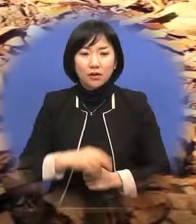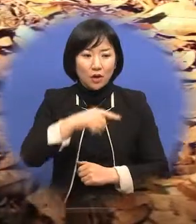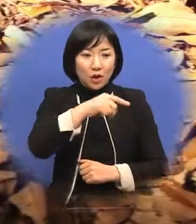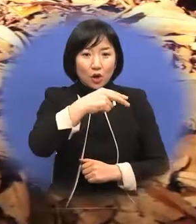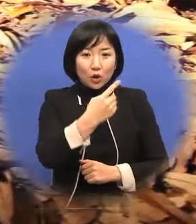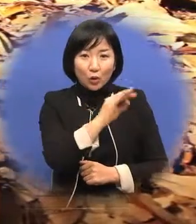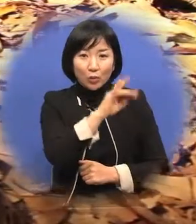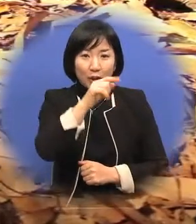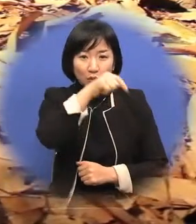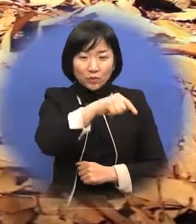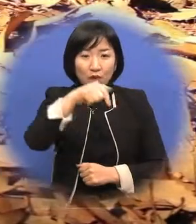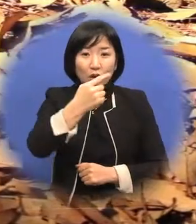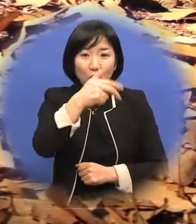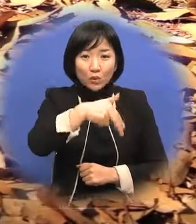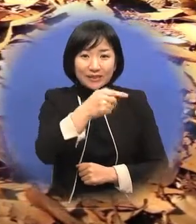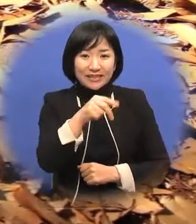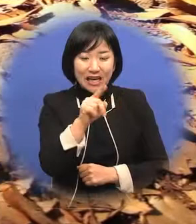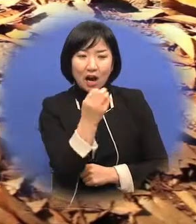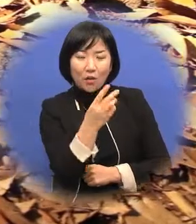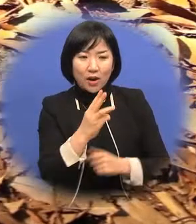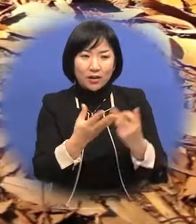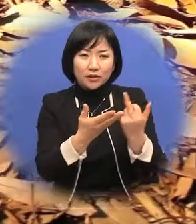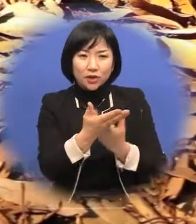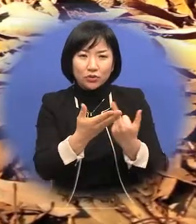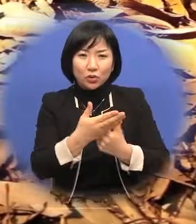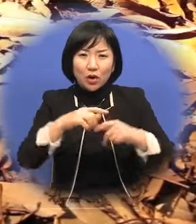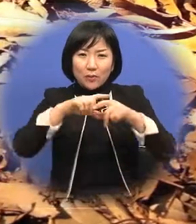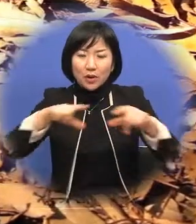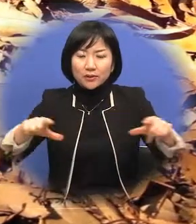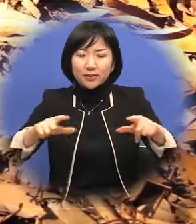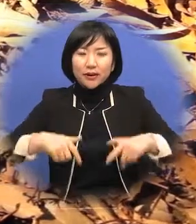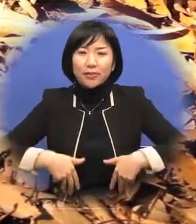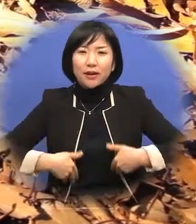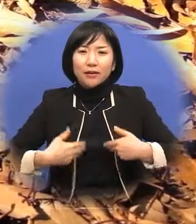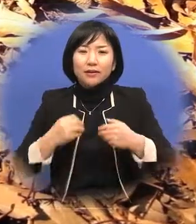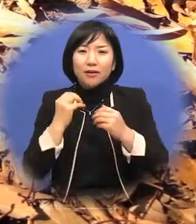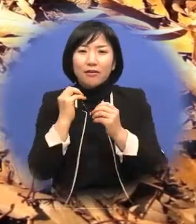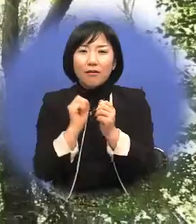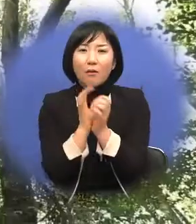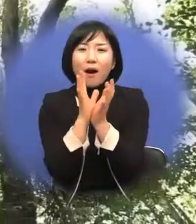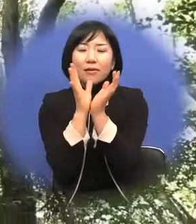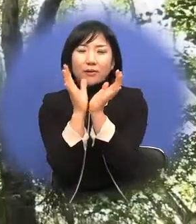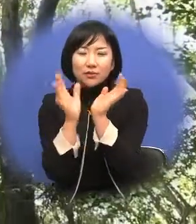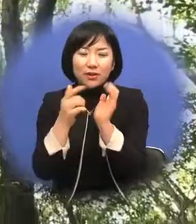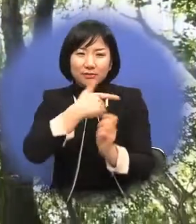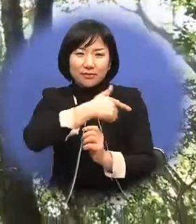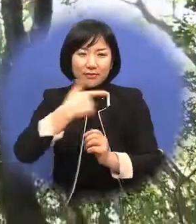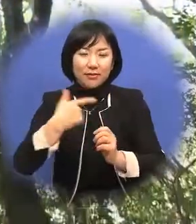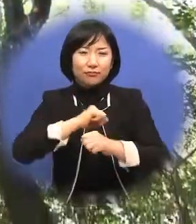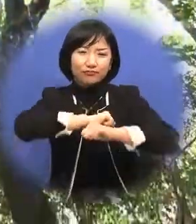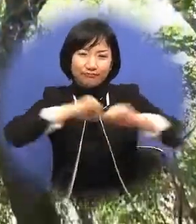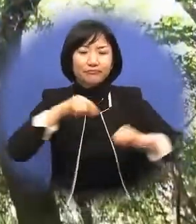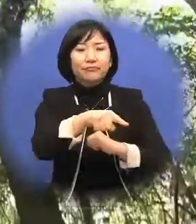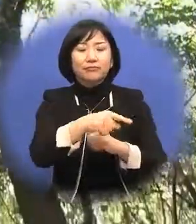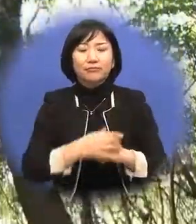동백동산 곧자왈은 제주도에서 평지의 난데성 활렵수 지대로는 가장 광활합니다.